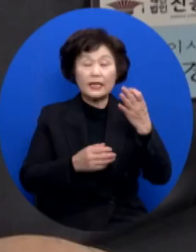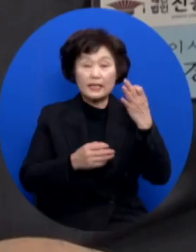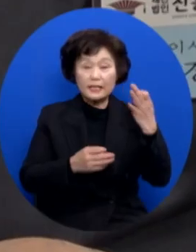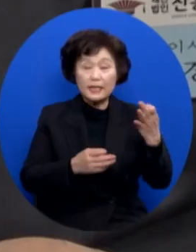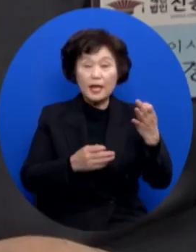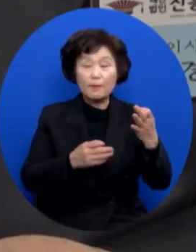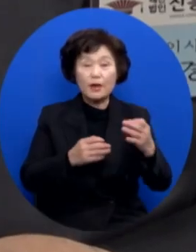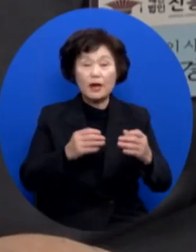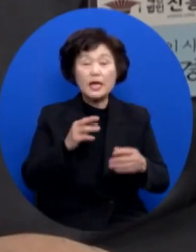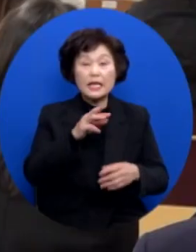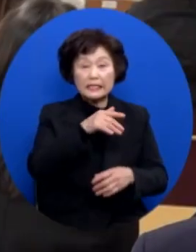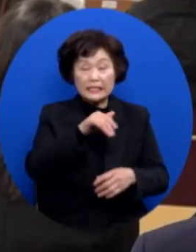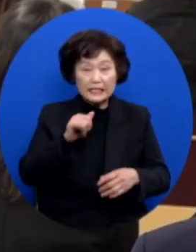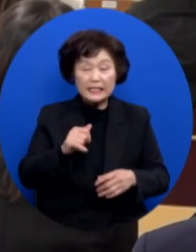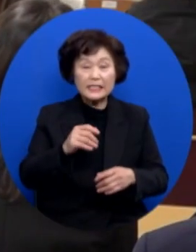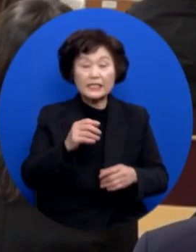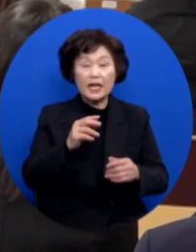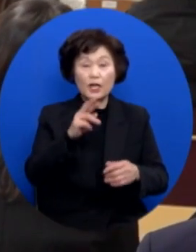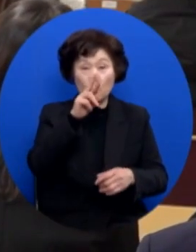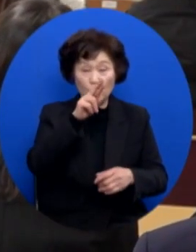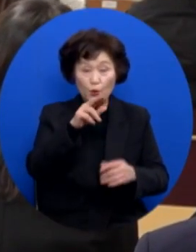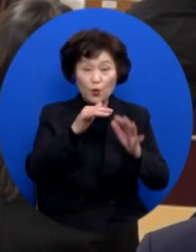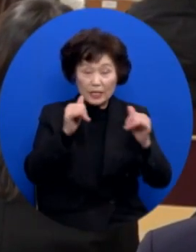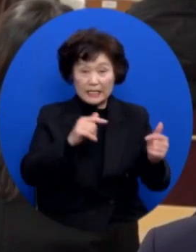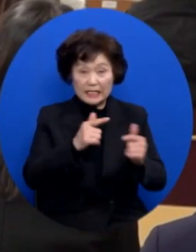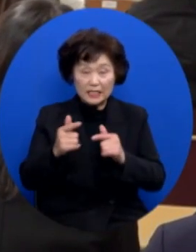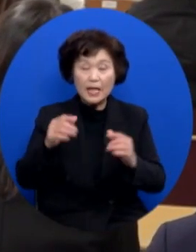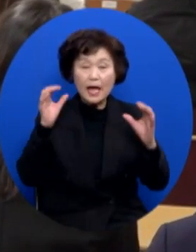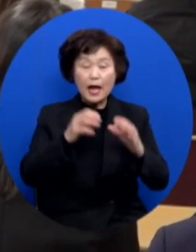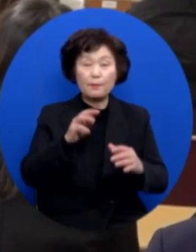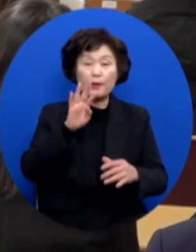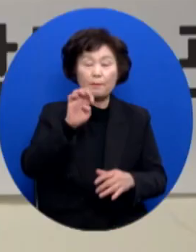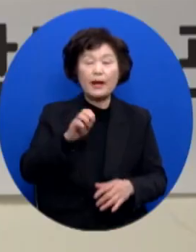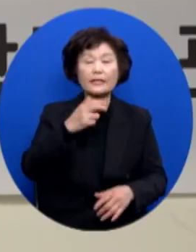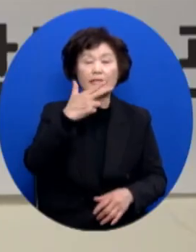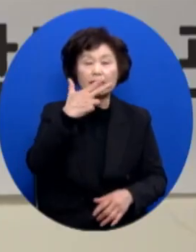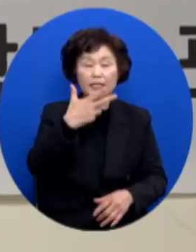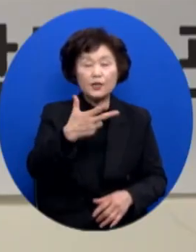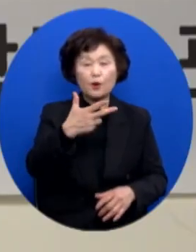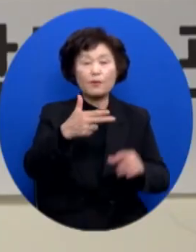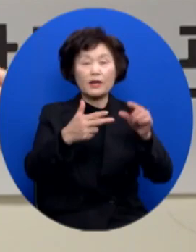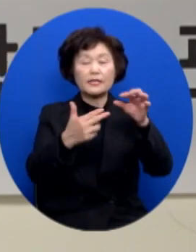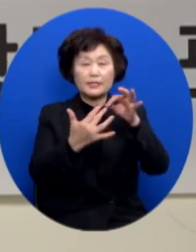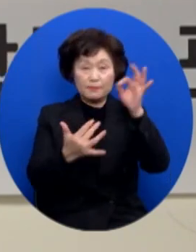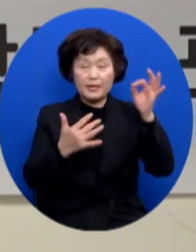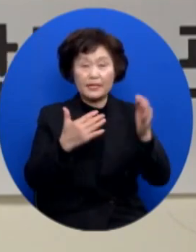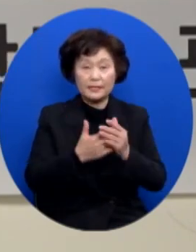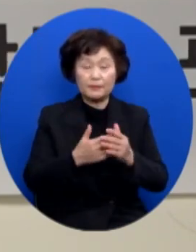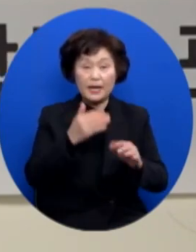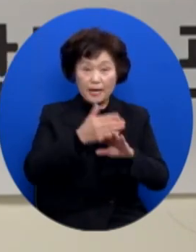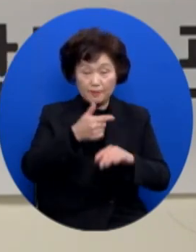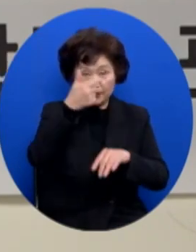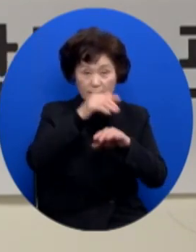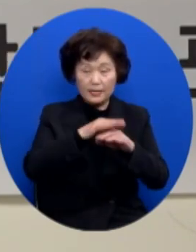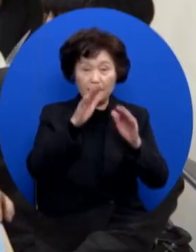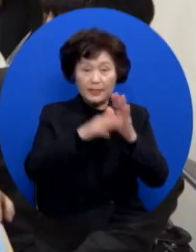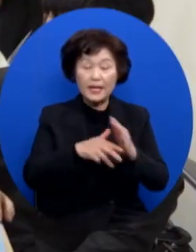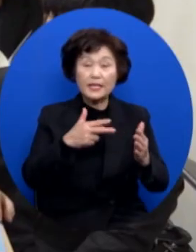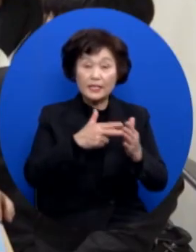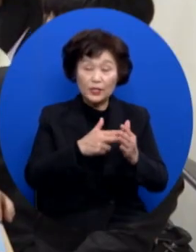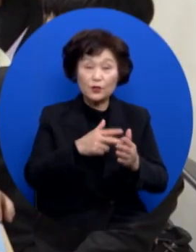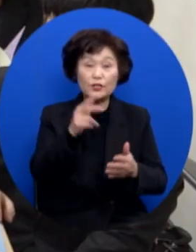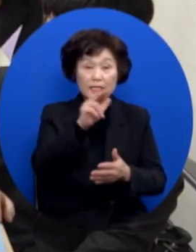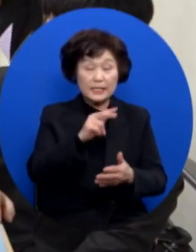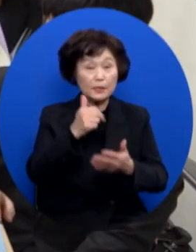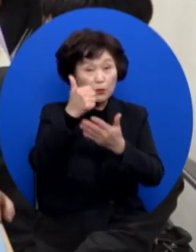고려인 학생 13명 등 모두 47명을 선발했습니다. 장학금 수여식 감사예배에서 재단이사 최효성